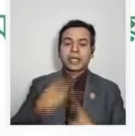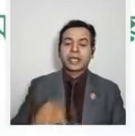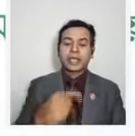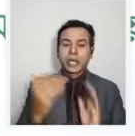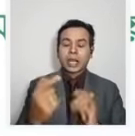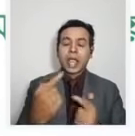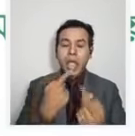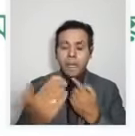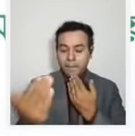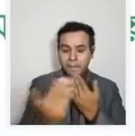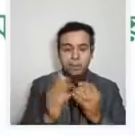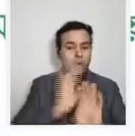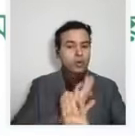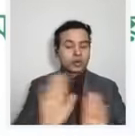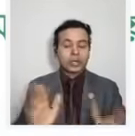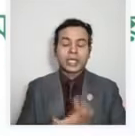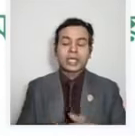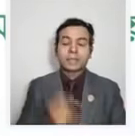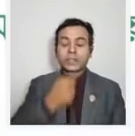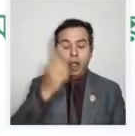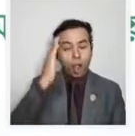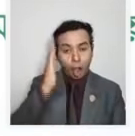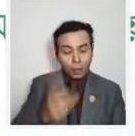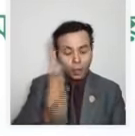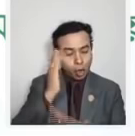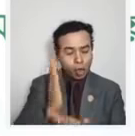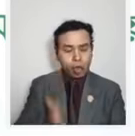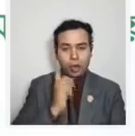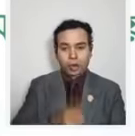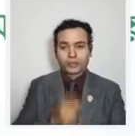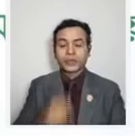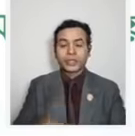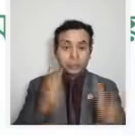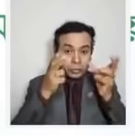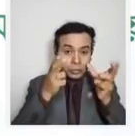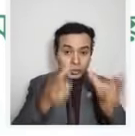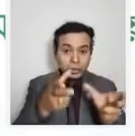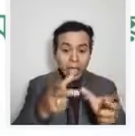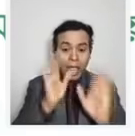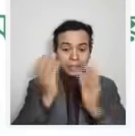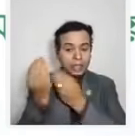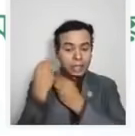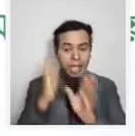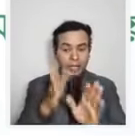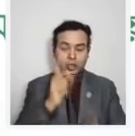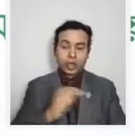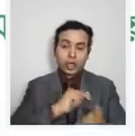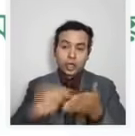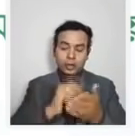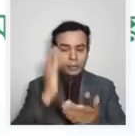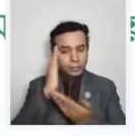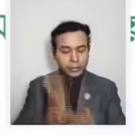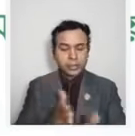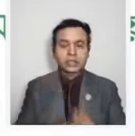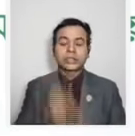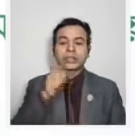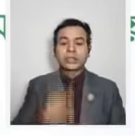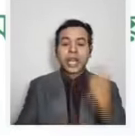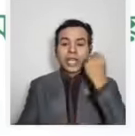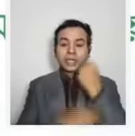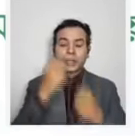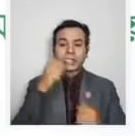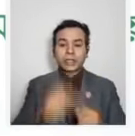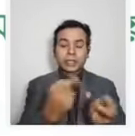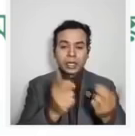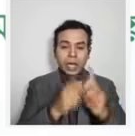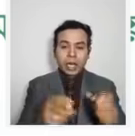চলা, সামাজিক দূরত্ব কমপক্ষে 3 ফুট সামাজিক দূরত্ব বজায় রাখা, এই বিষয়গুলো অবশ্যই মানতে হবে। যারা কোয়ারেন্টাইনে আছেন